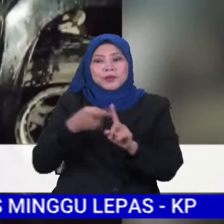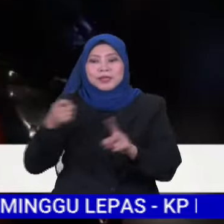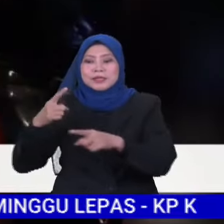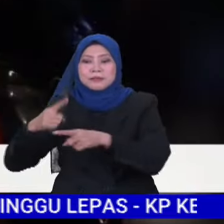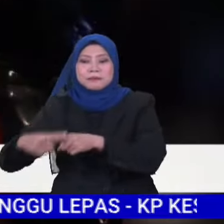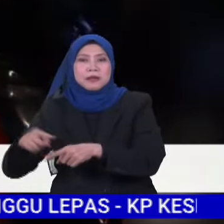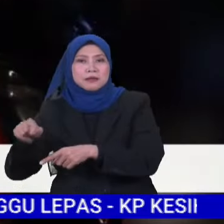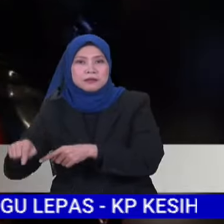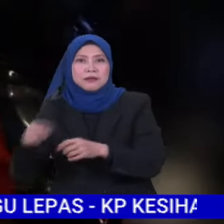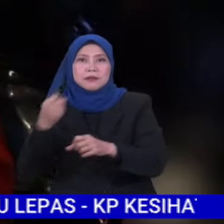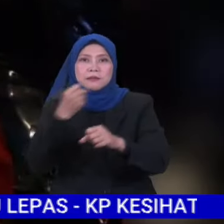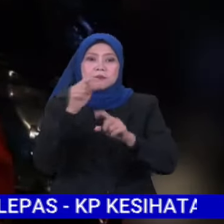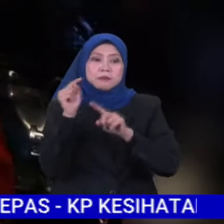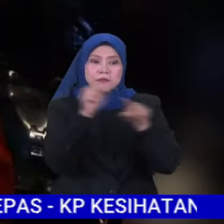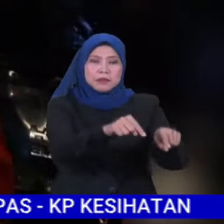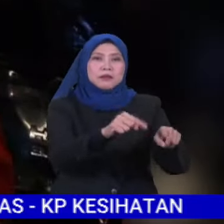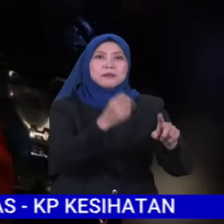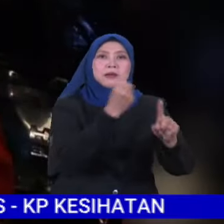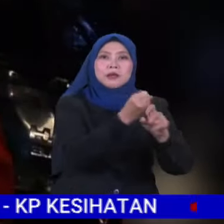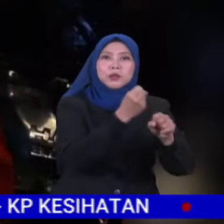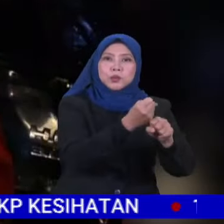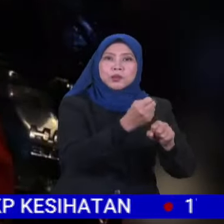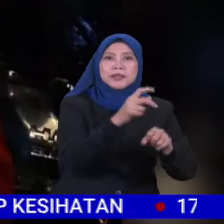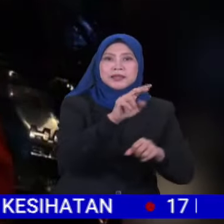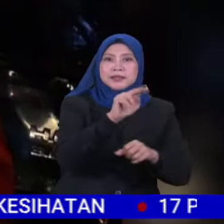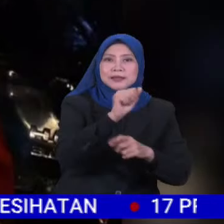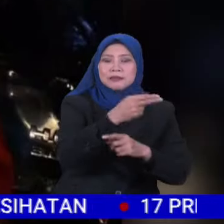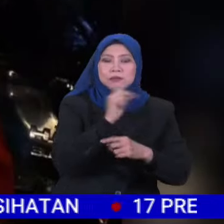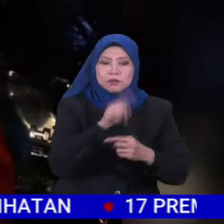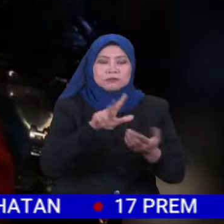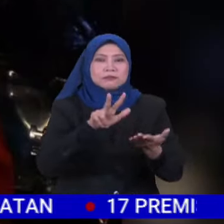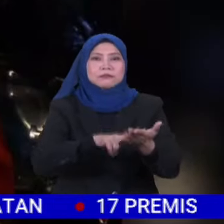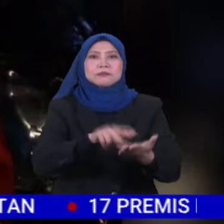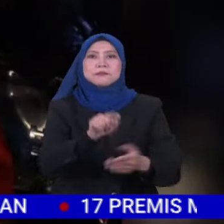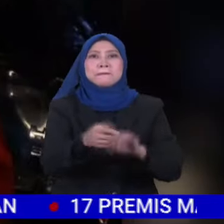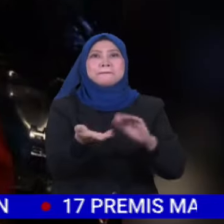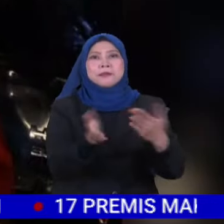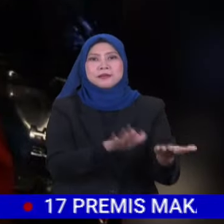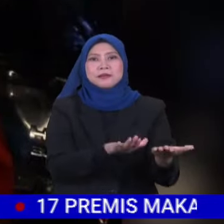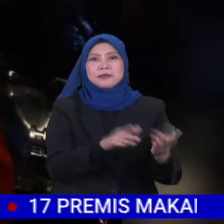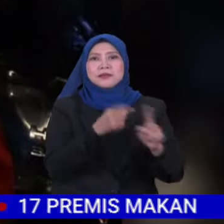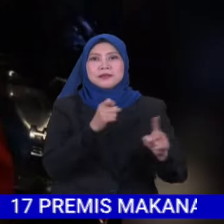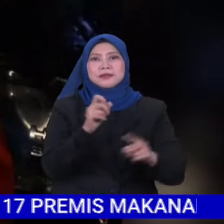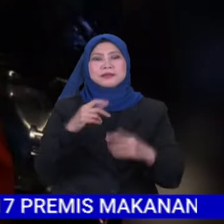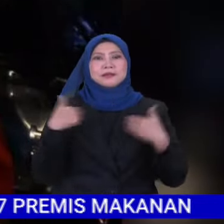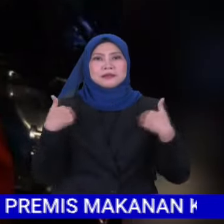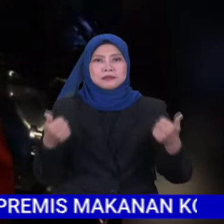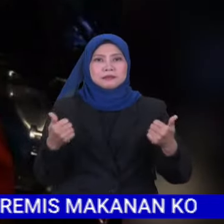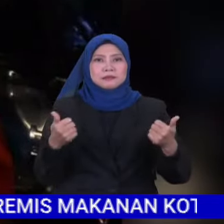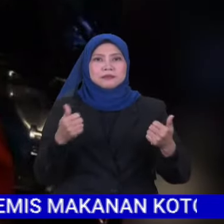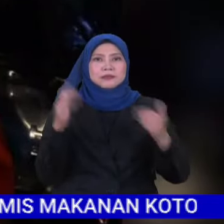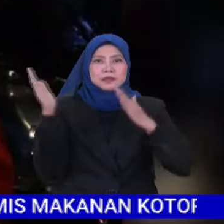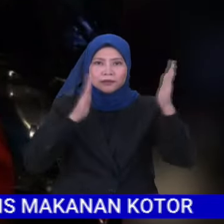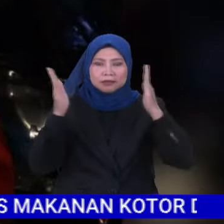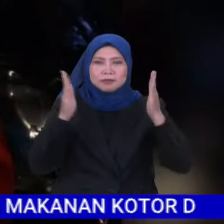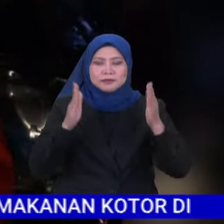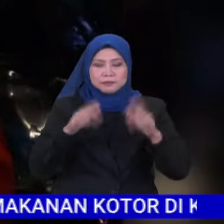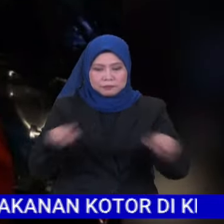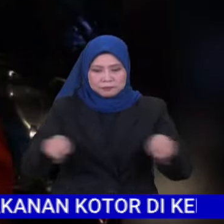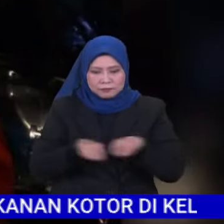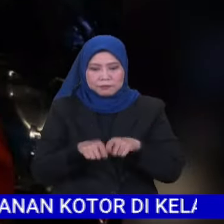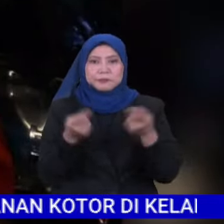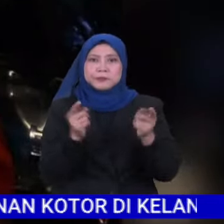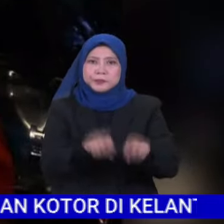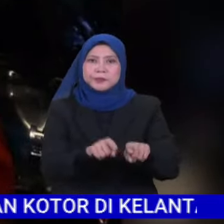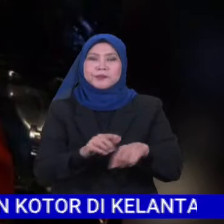Simpang Nuke batiniah dan telah disahkan meninggal dunia oleh pihak Kementerian Kesehatan Malaysia yang berada di lokasi kejadian